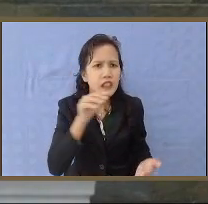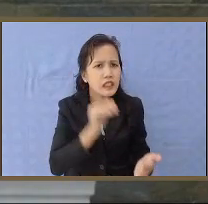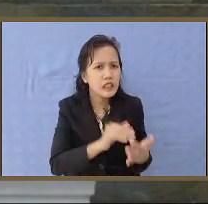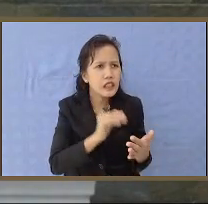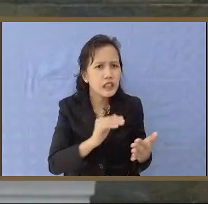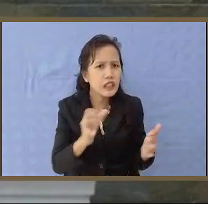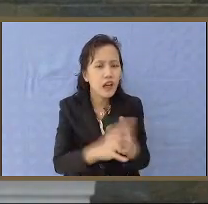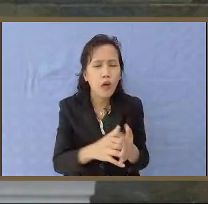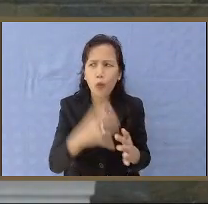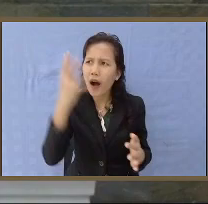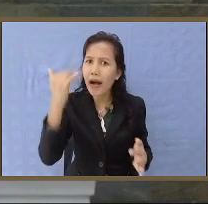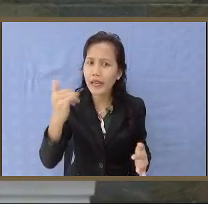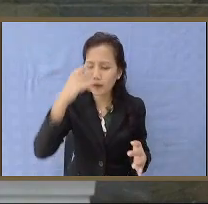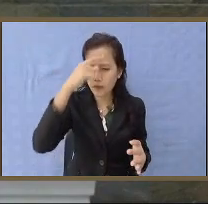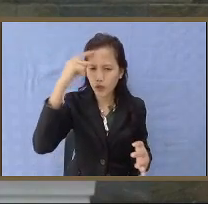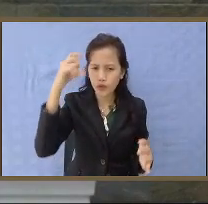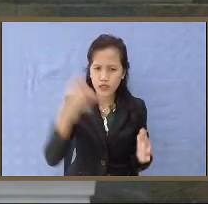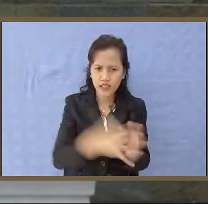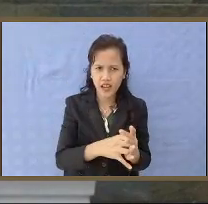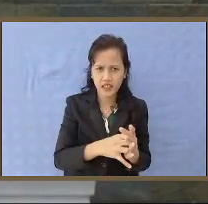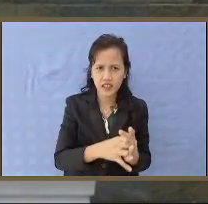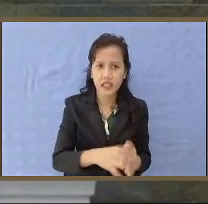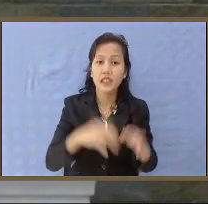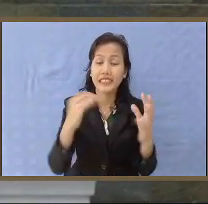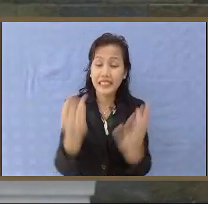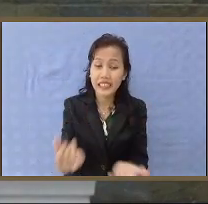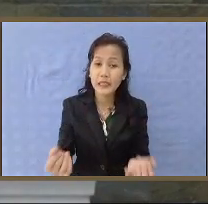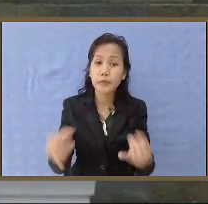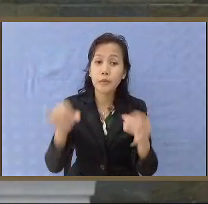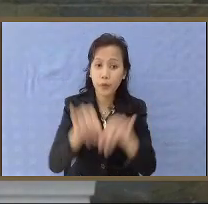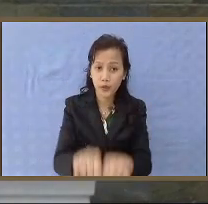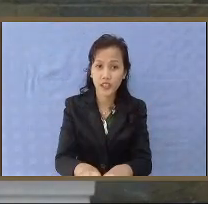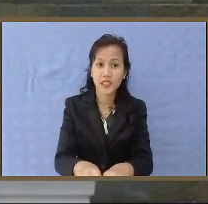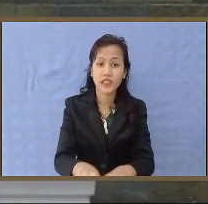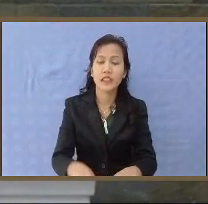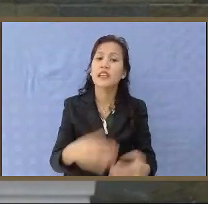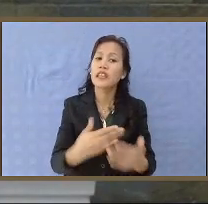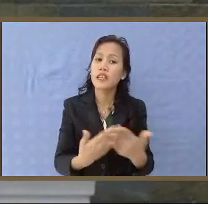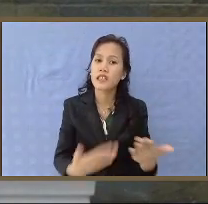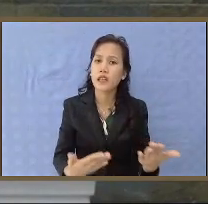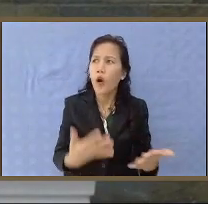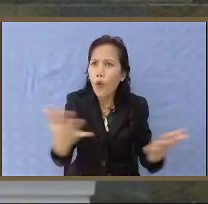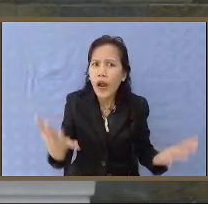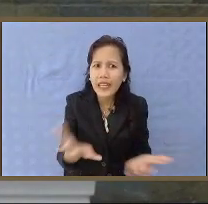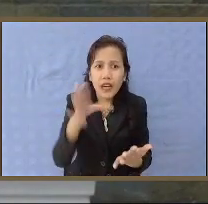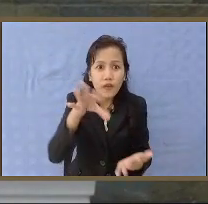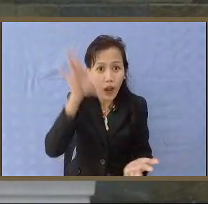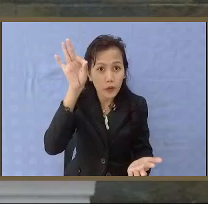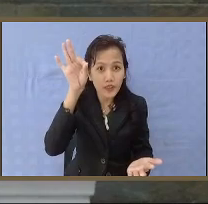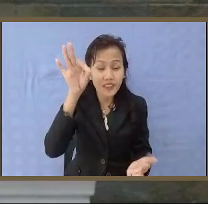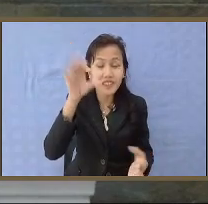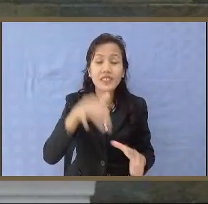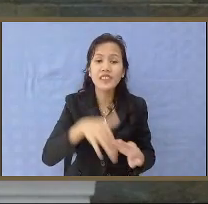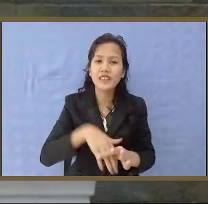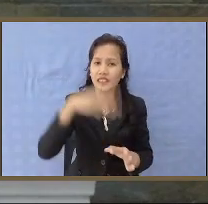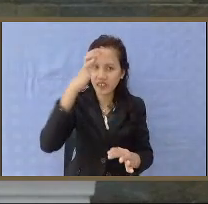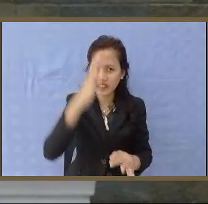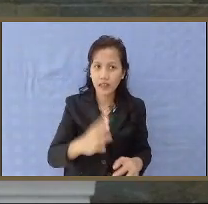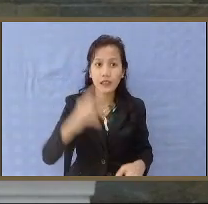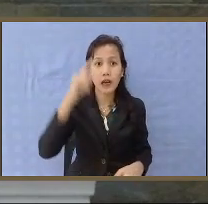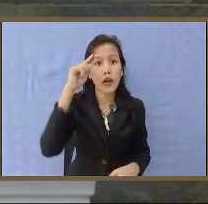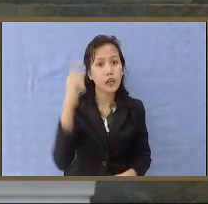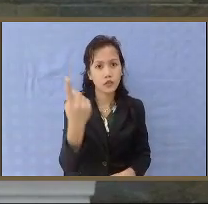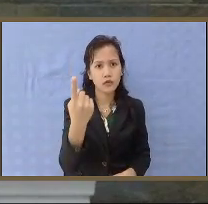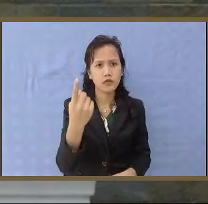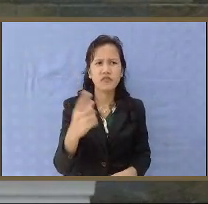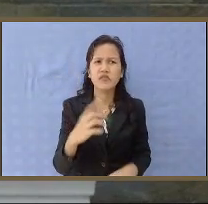things. Now, saan po natin makikita ito? Sa Diyos lamang po, mga kapatid. Now, pagka tinanggal natin ang Diyos sa ating pamilya, what will happen to